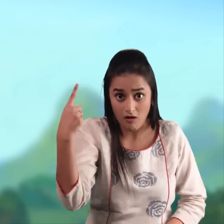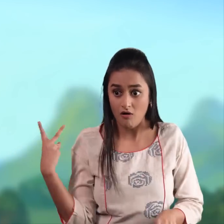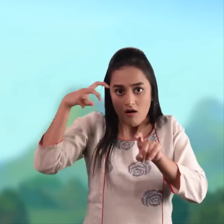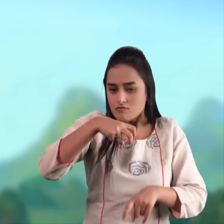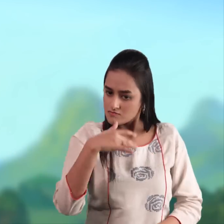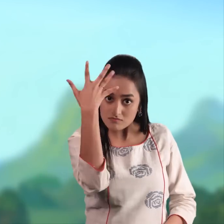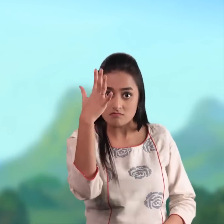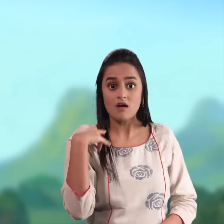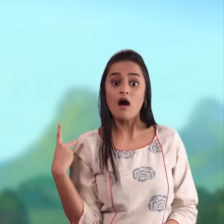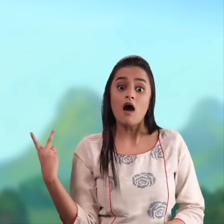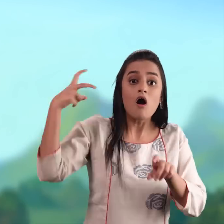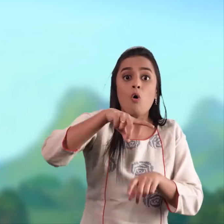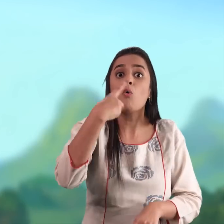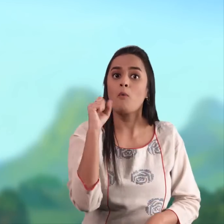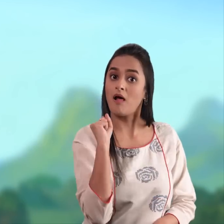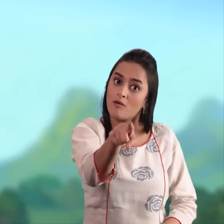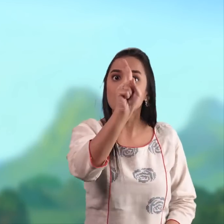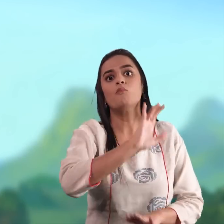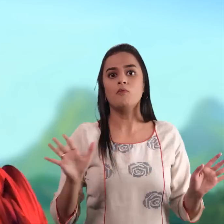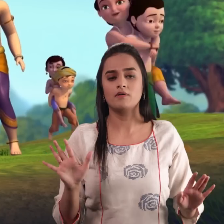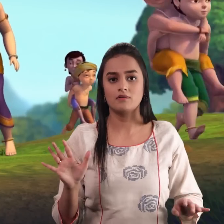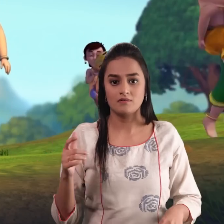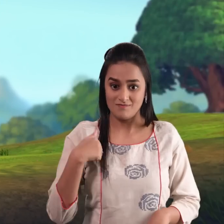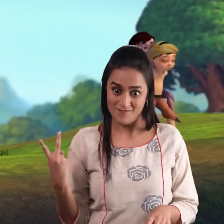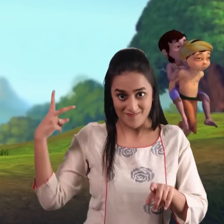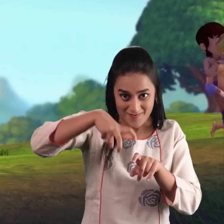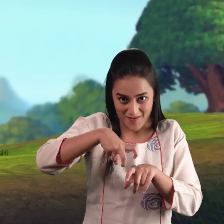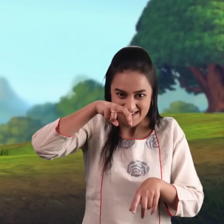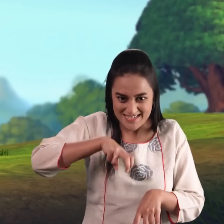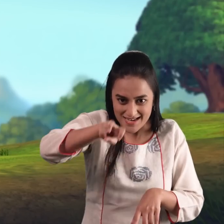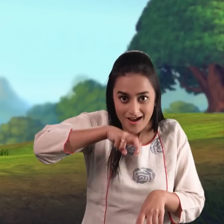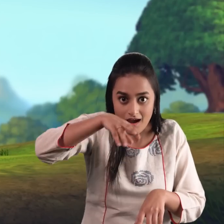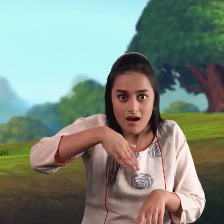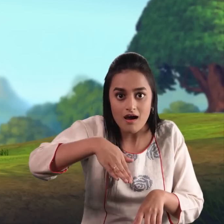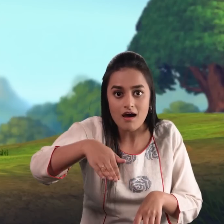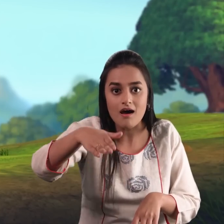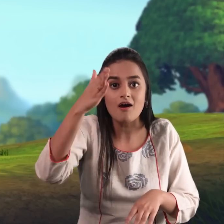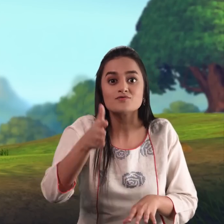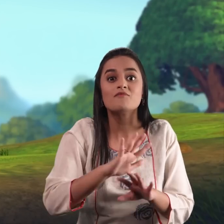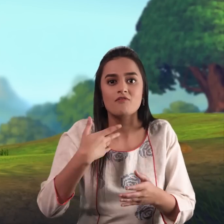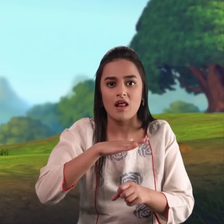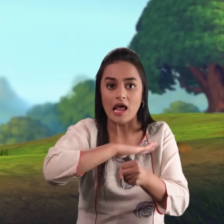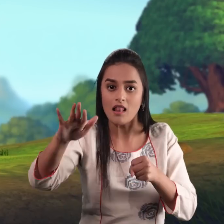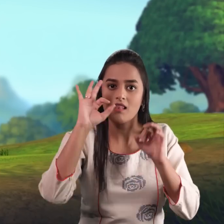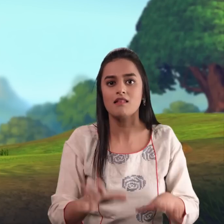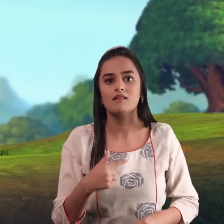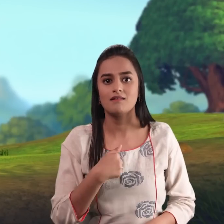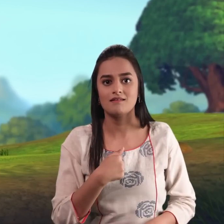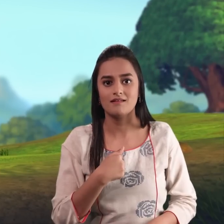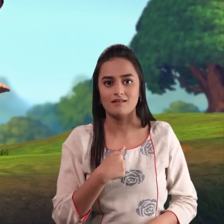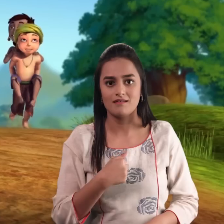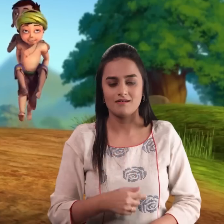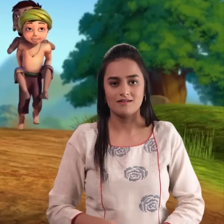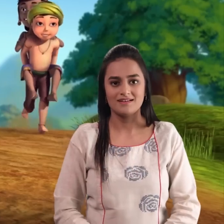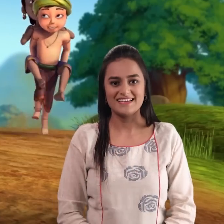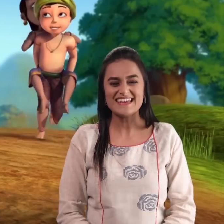नहीं कराऊंगा, मेरी सवारी करेगा केवल बलराम। मेरी सवारी अब सीधे मृत्यु द्वार पर जाकर रुकेगी।